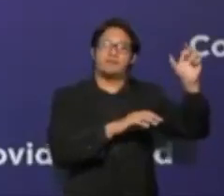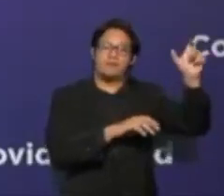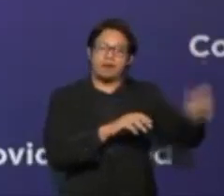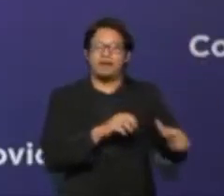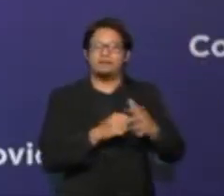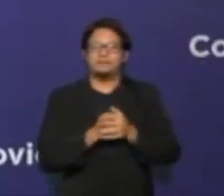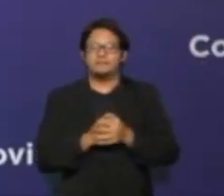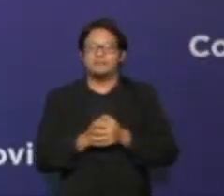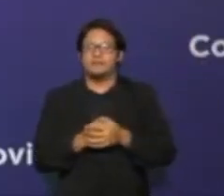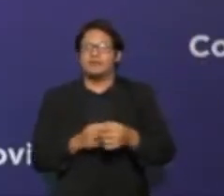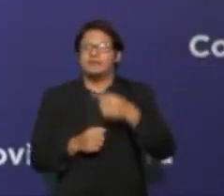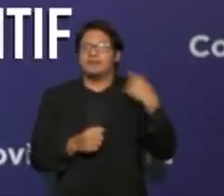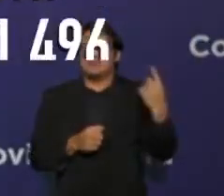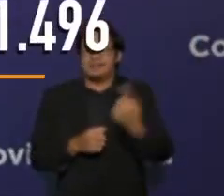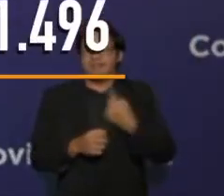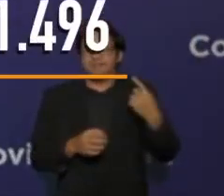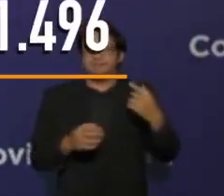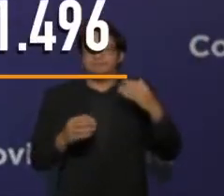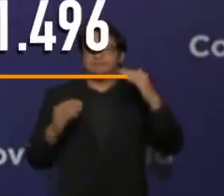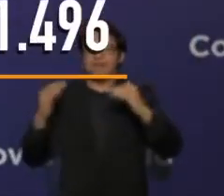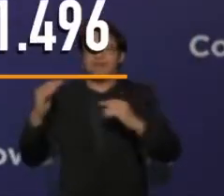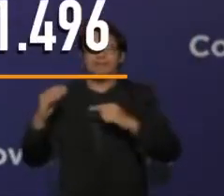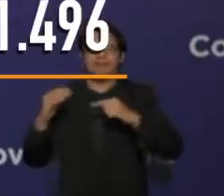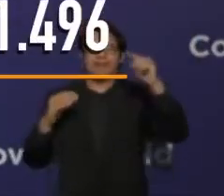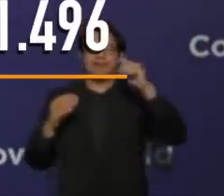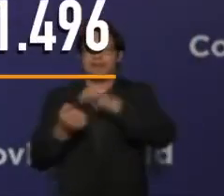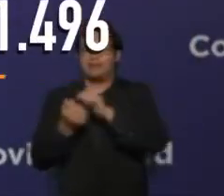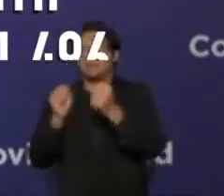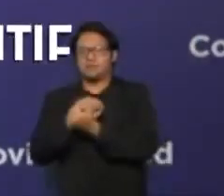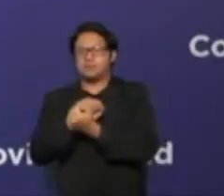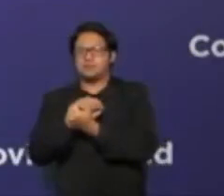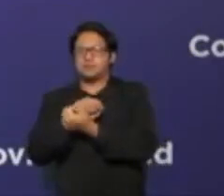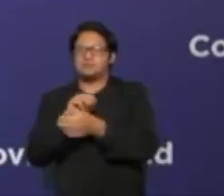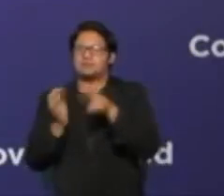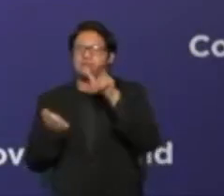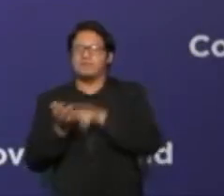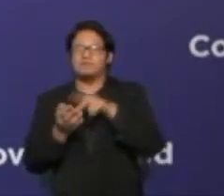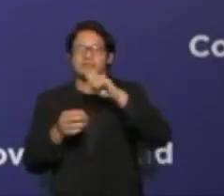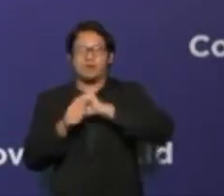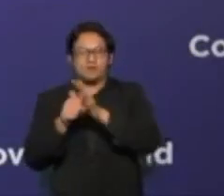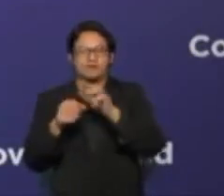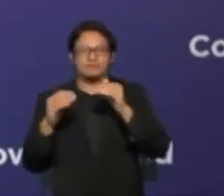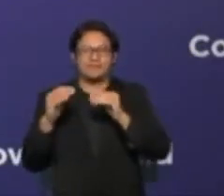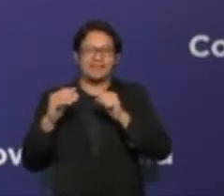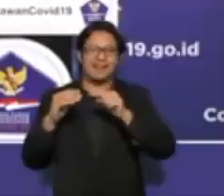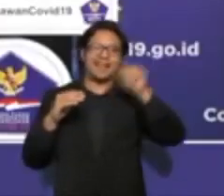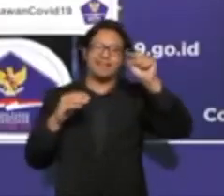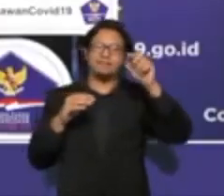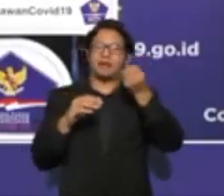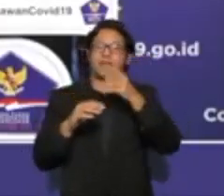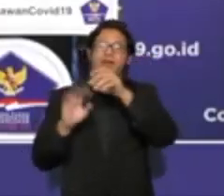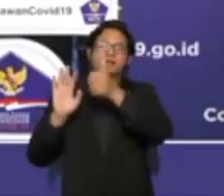Ayo kita dapatkan kenaikan dari kasus konfirmasi copied 19 sebanyak